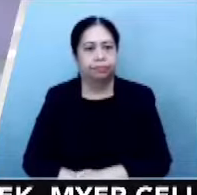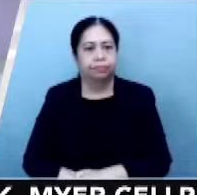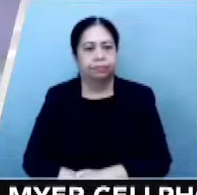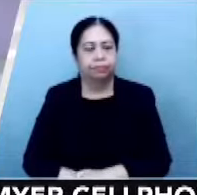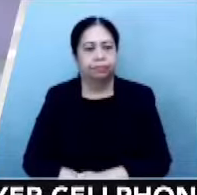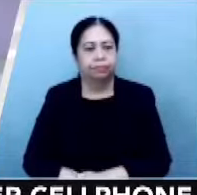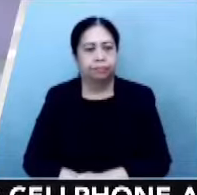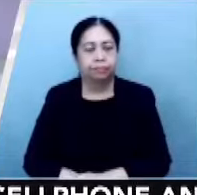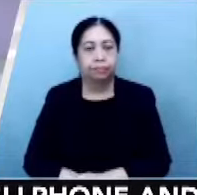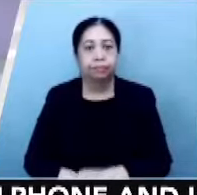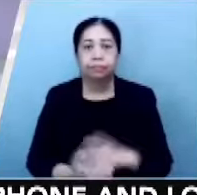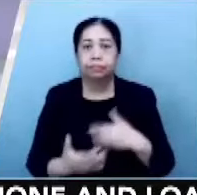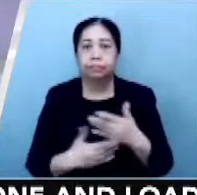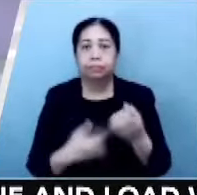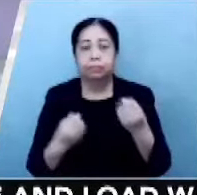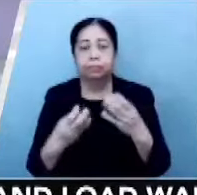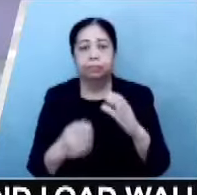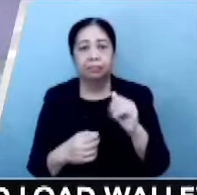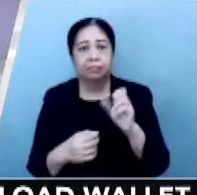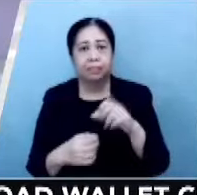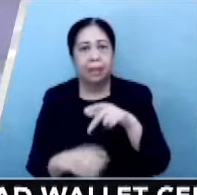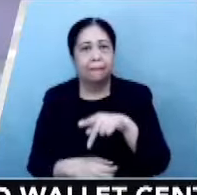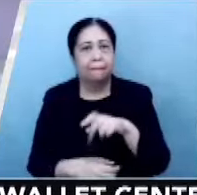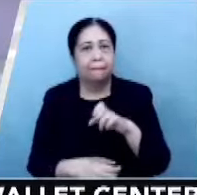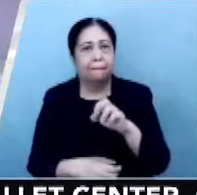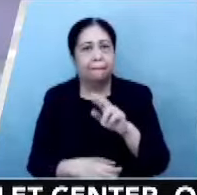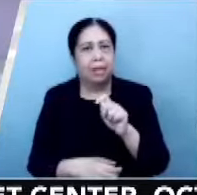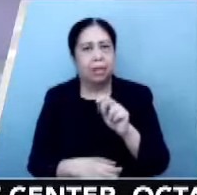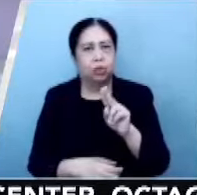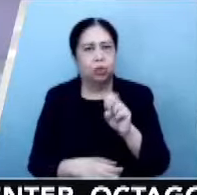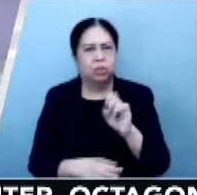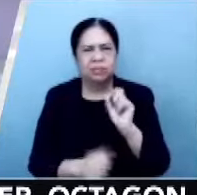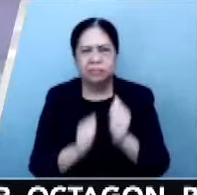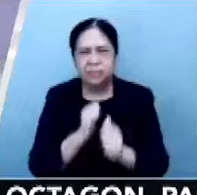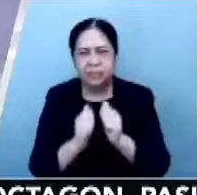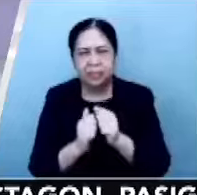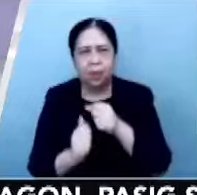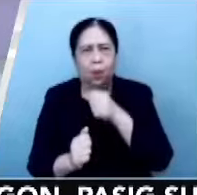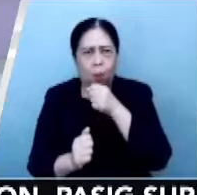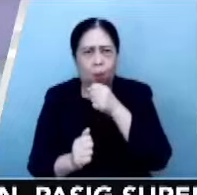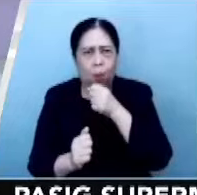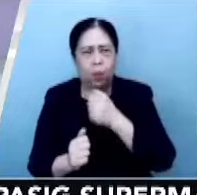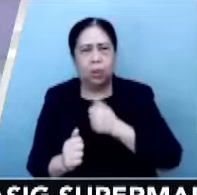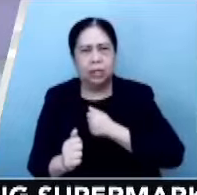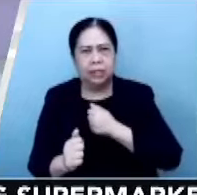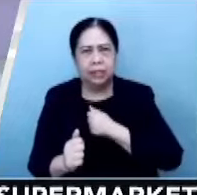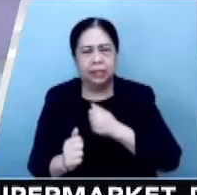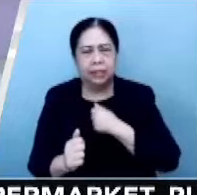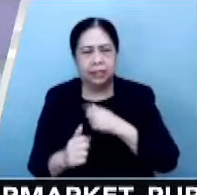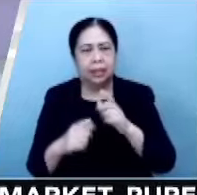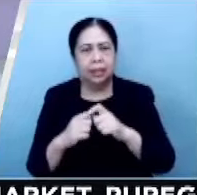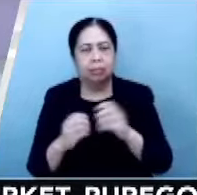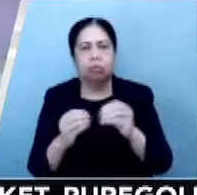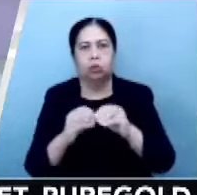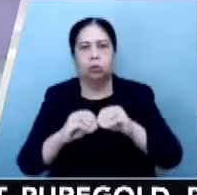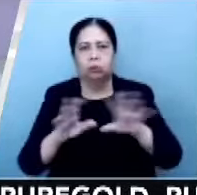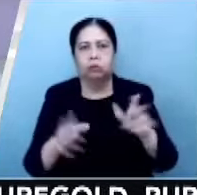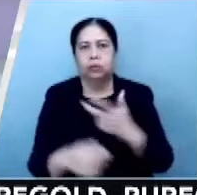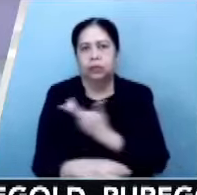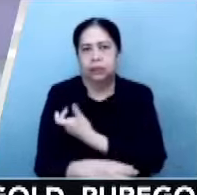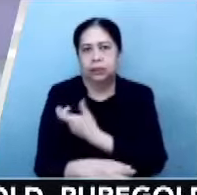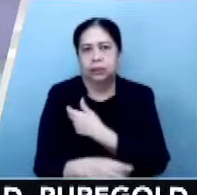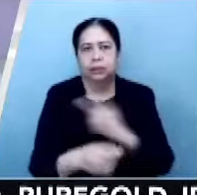At dahil naman sa dumaraming kaso ng pertussis o whooping cough, pinaigting pa ng Health Department ang pagbabakuna sa mga sanggol.